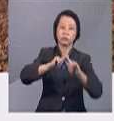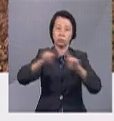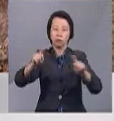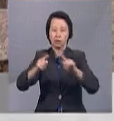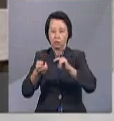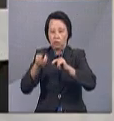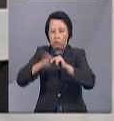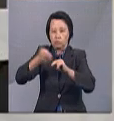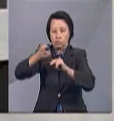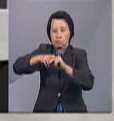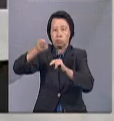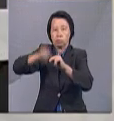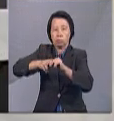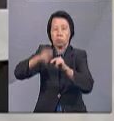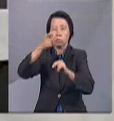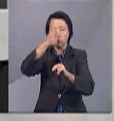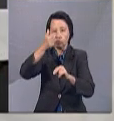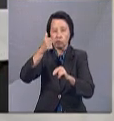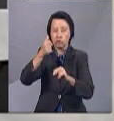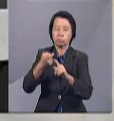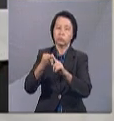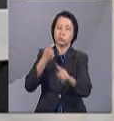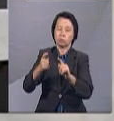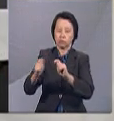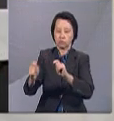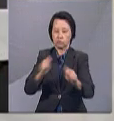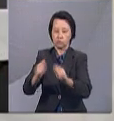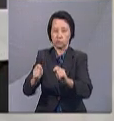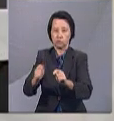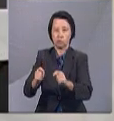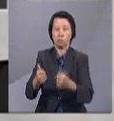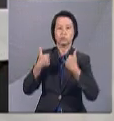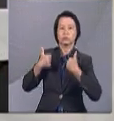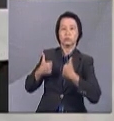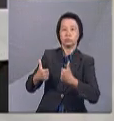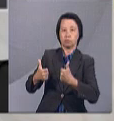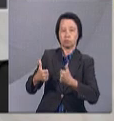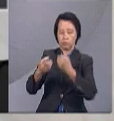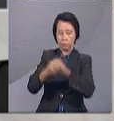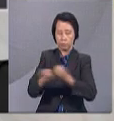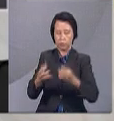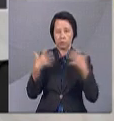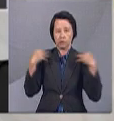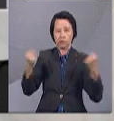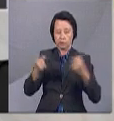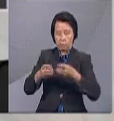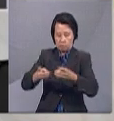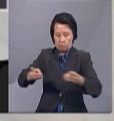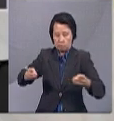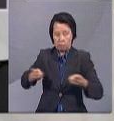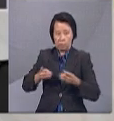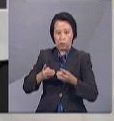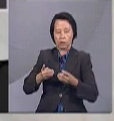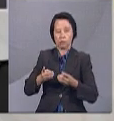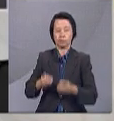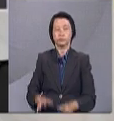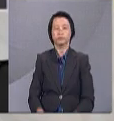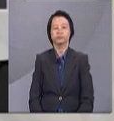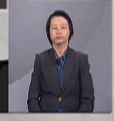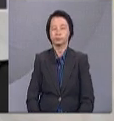peningkatan kesini adalah juga kesan daripada tindakan Cemerlang oleh pejabat kesehatan daerah di lapangan